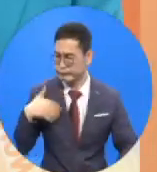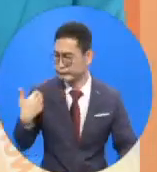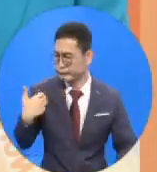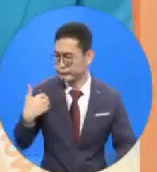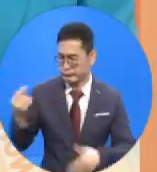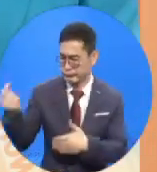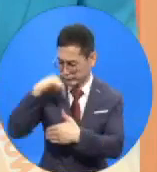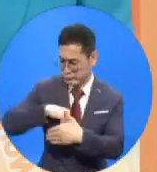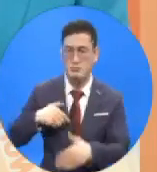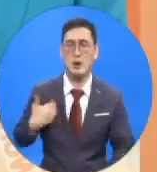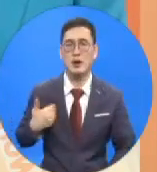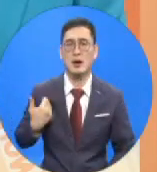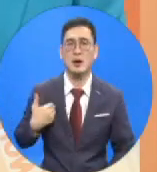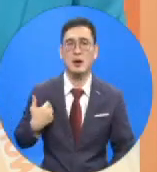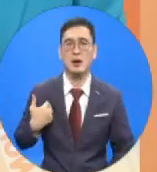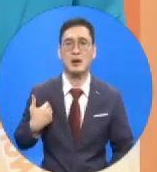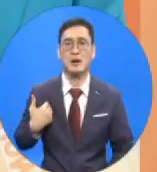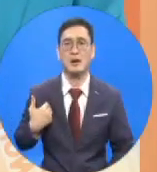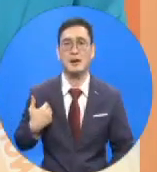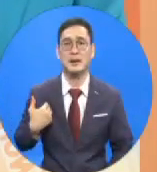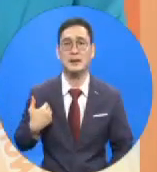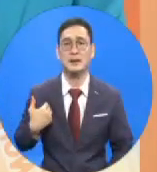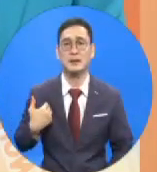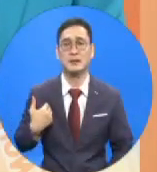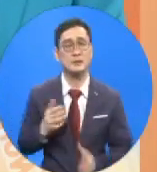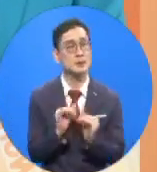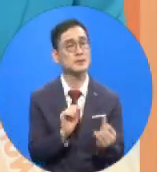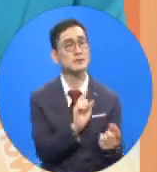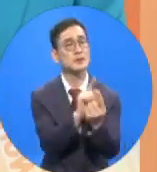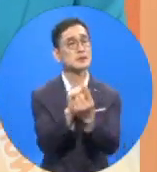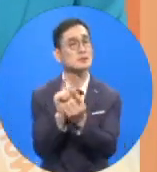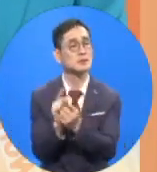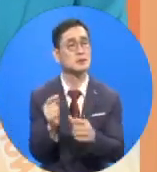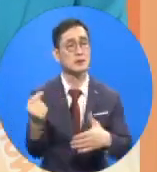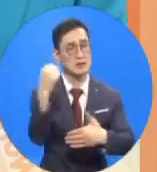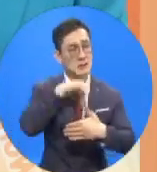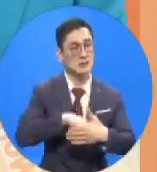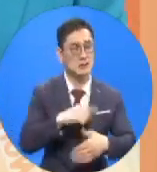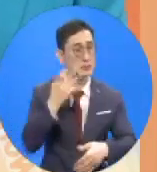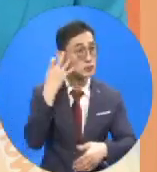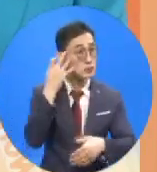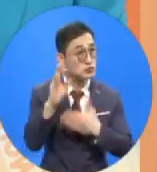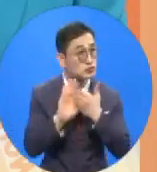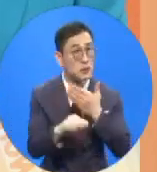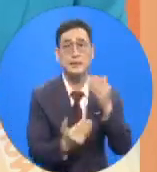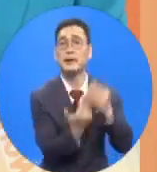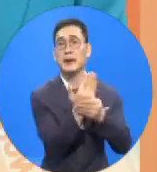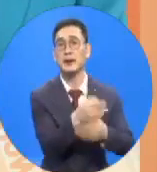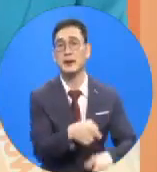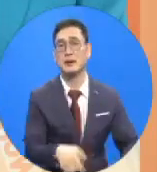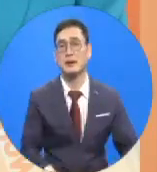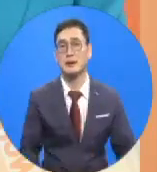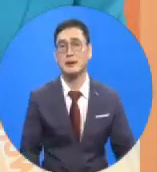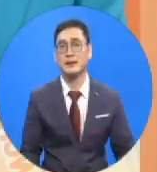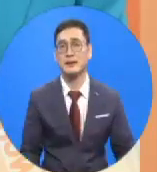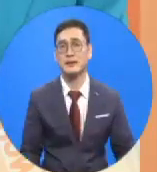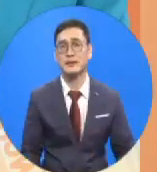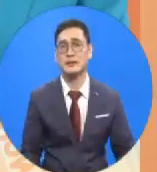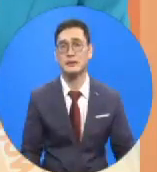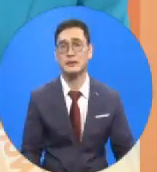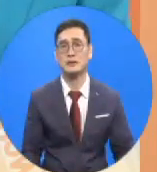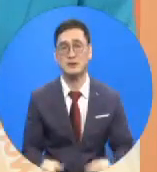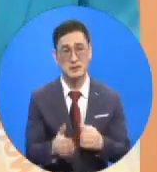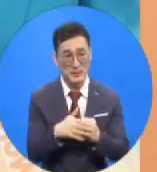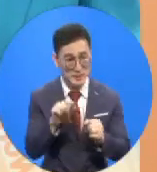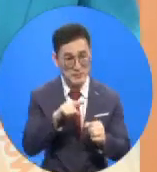누가 어디서든 강연 될 수 있고 지금 감염 장소를 보시더라도 모든 곳에 다 나오고 있어 일정 지역이 아니거든요